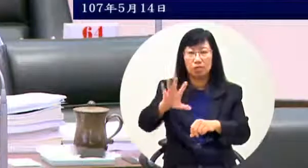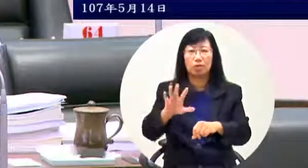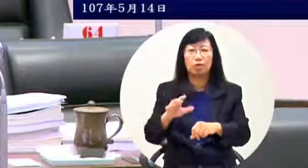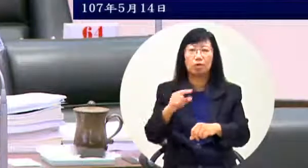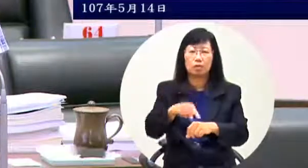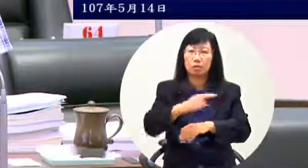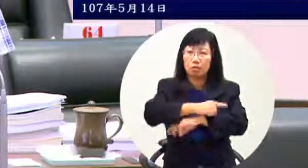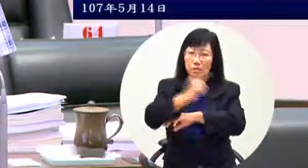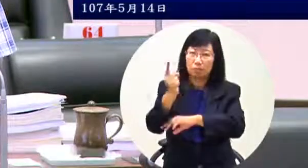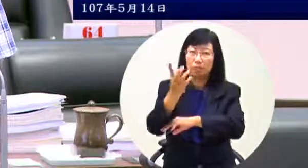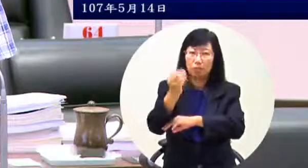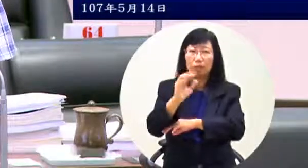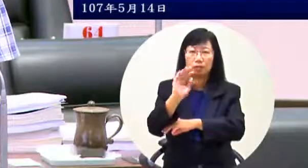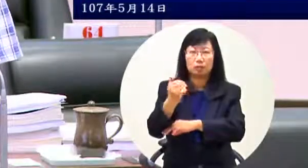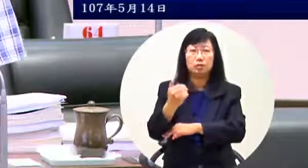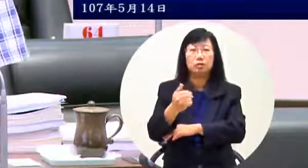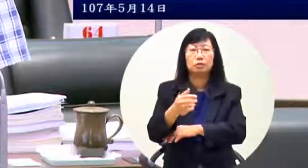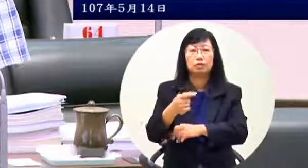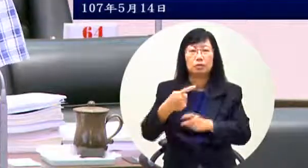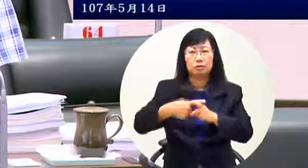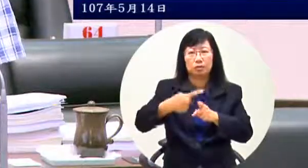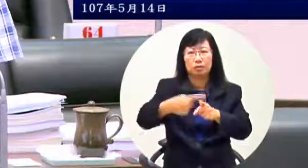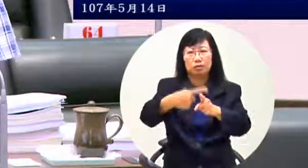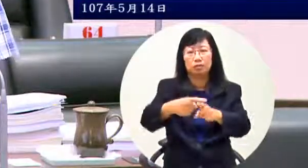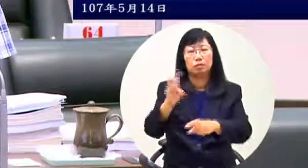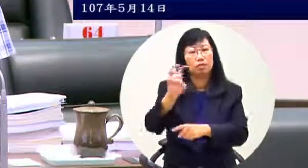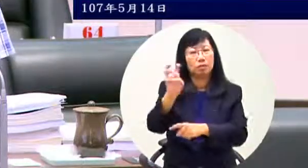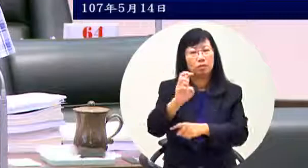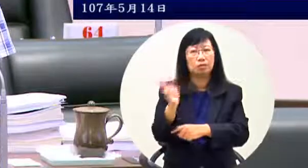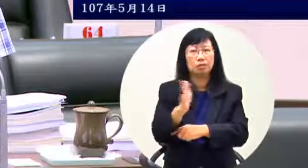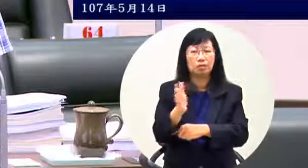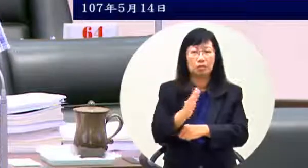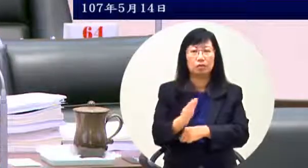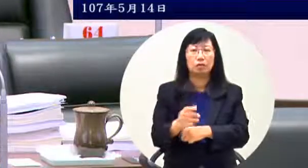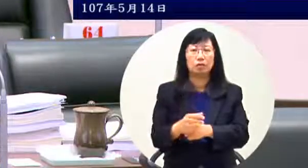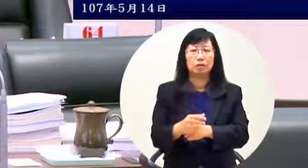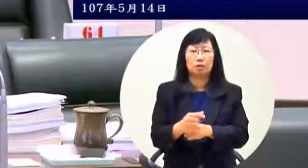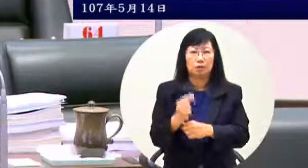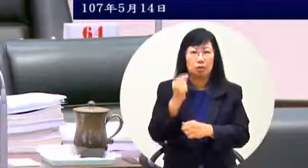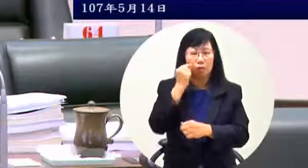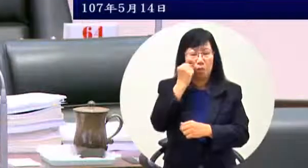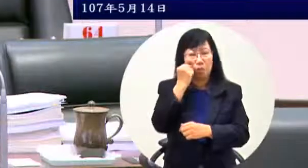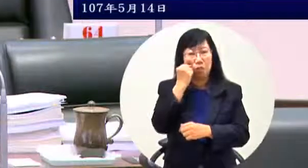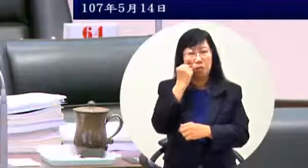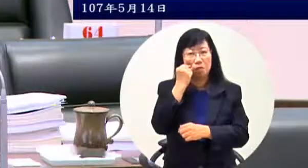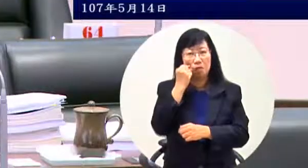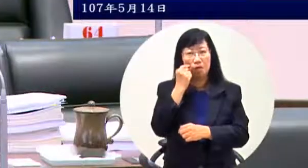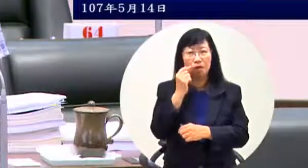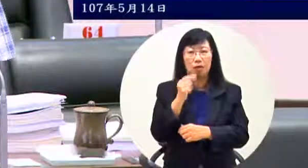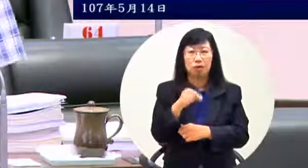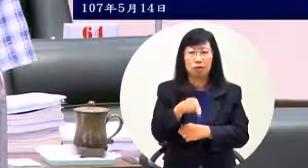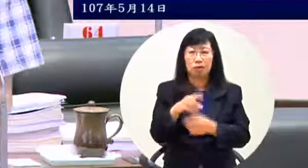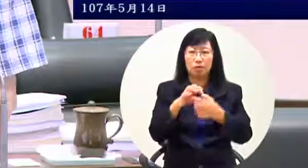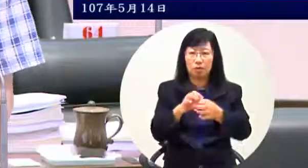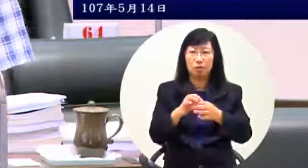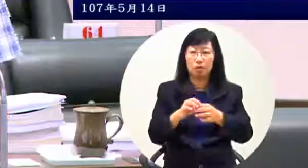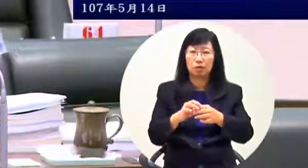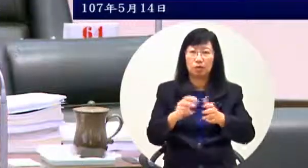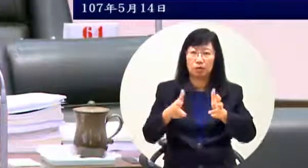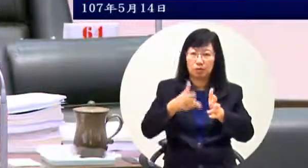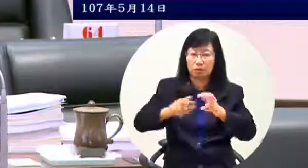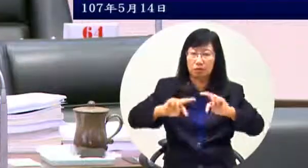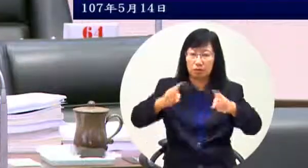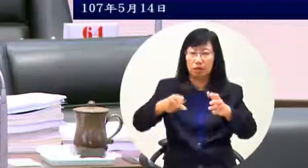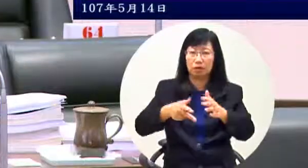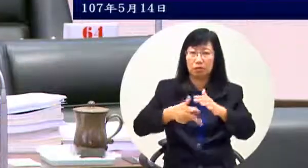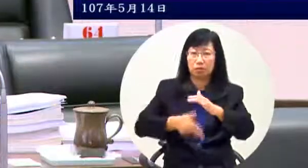十个、三十个，好不容易的把铁路、铁轨地下化，我们的捷运、